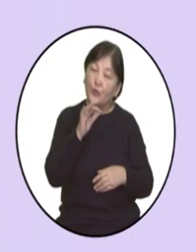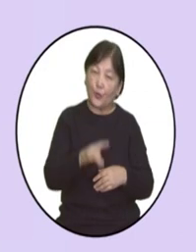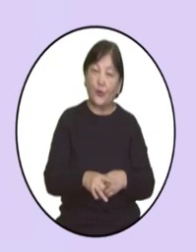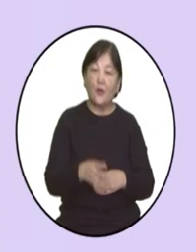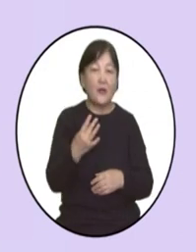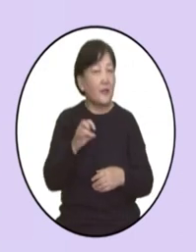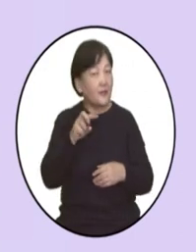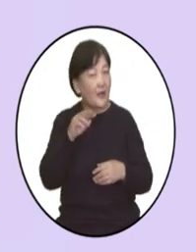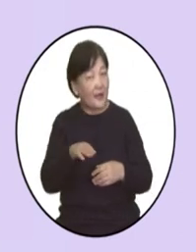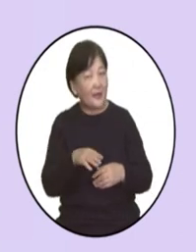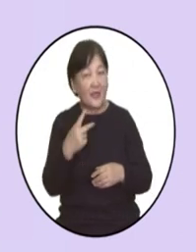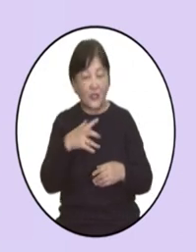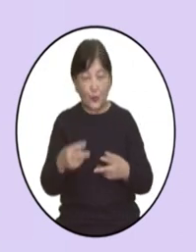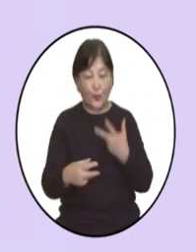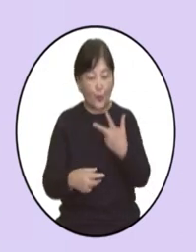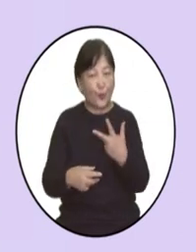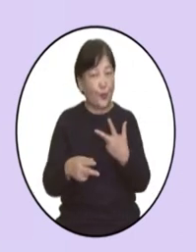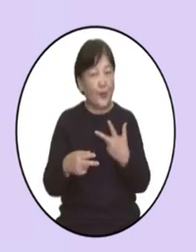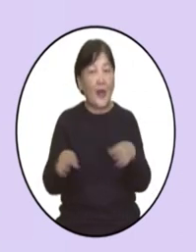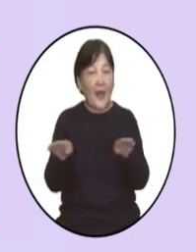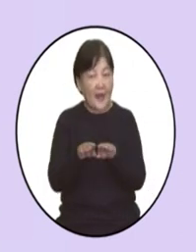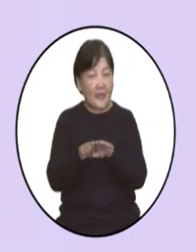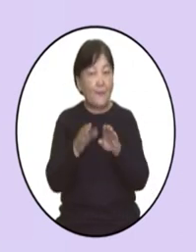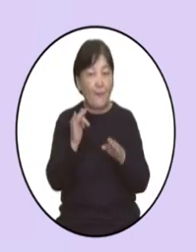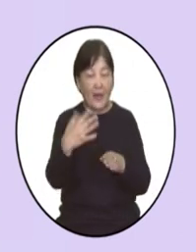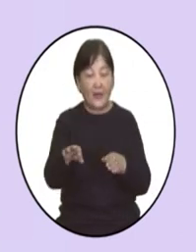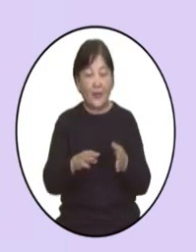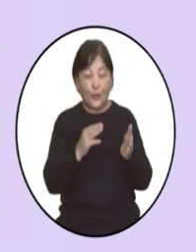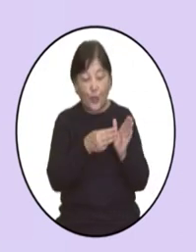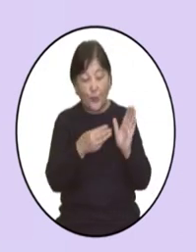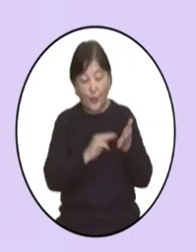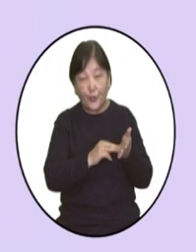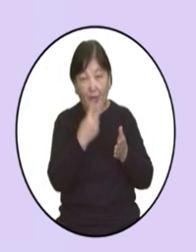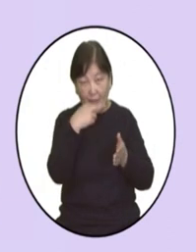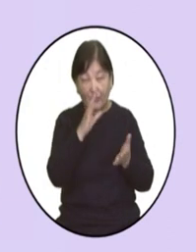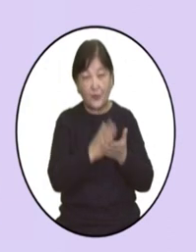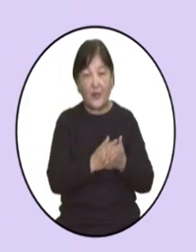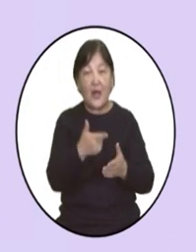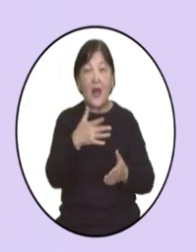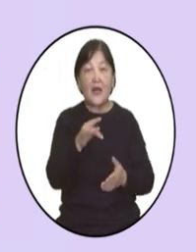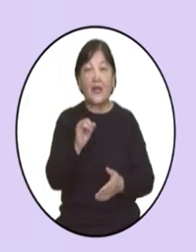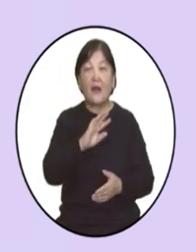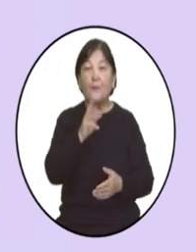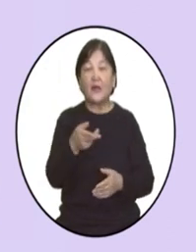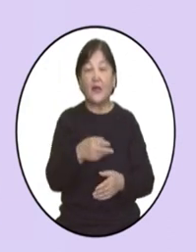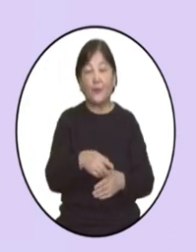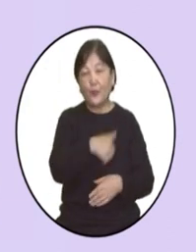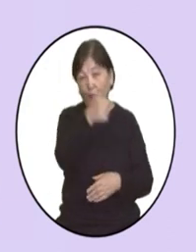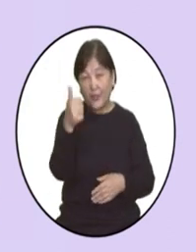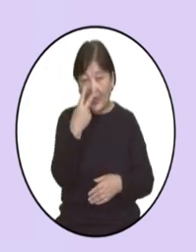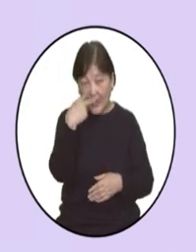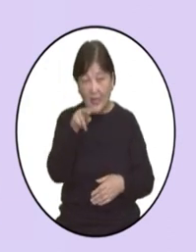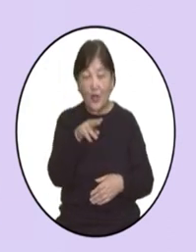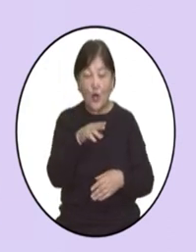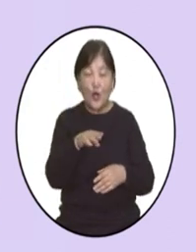эзлэхүүний тогтмол байгаад дараах үр дүнгүүдийг бид нар томьёолоор энд харуулж гээ. График яаж гарах нь вэ? Бүх тооцоог бас